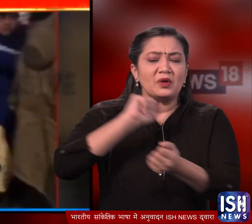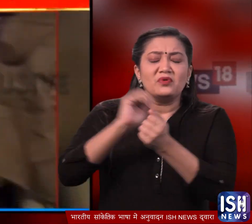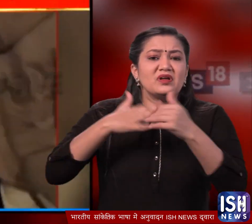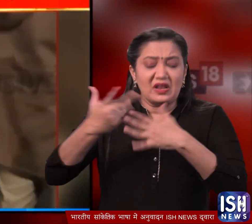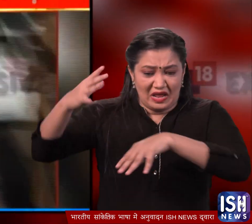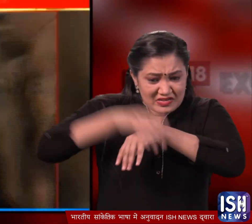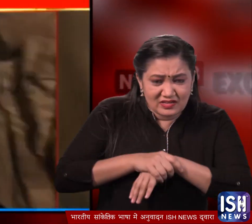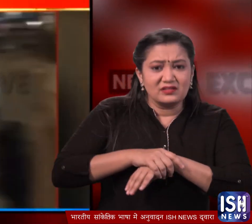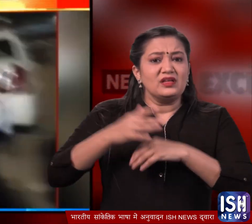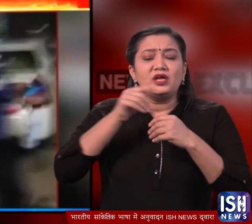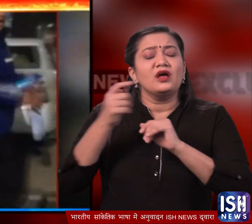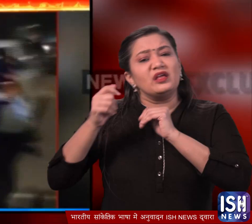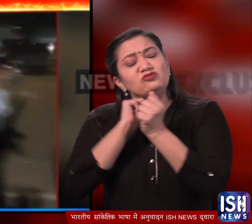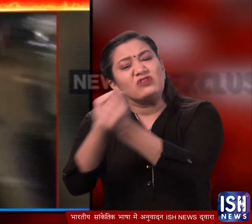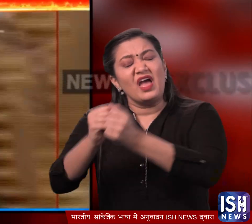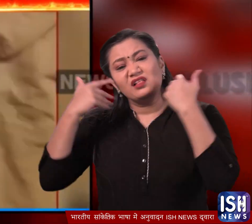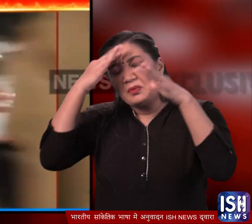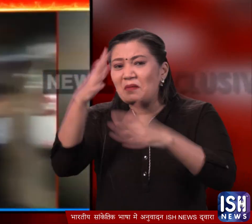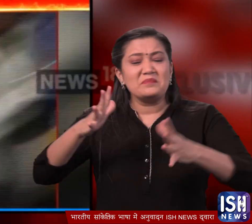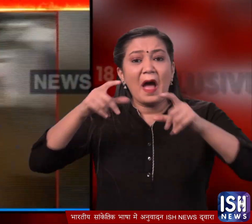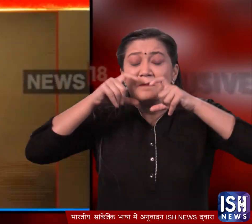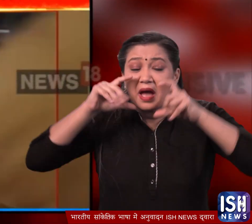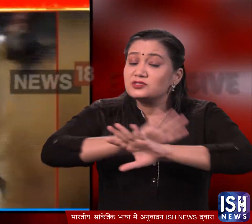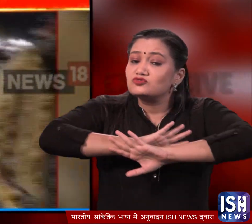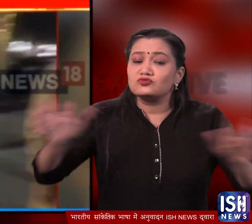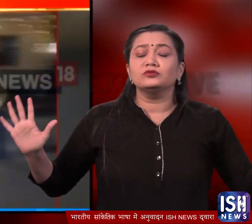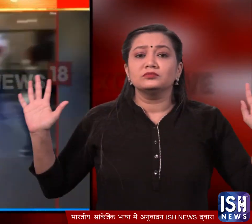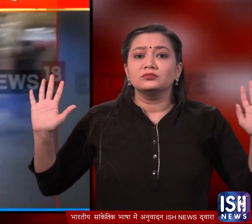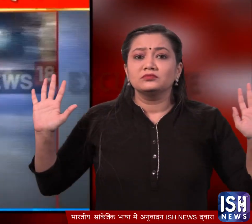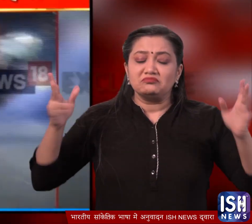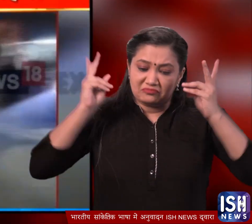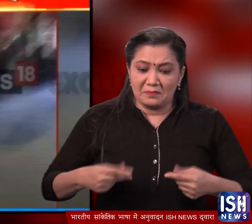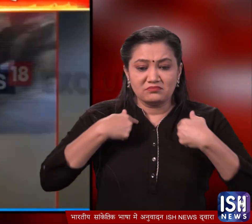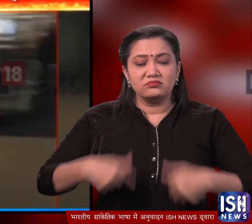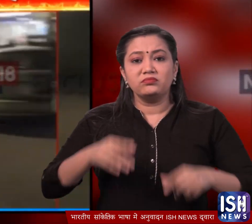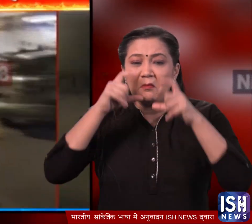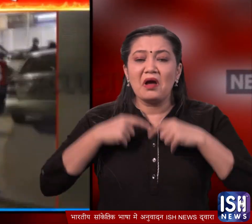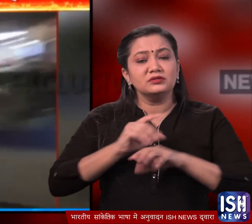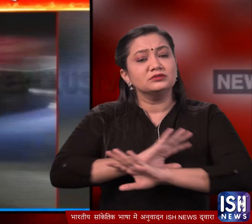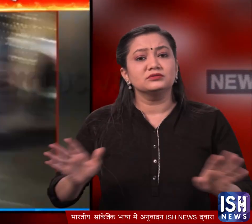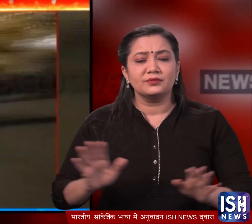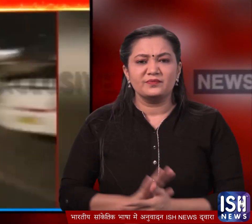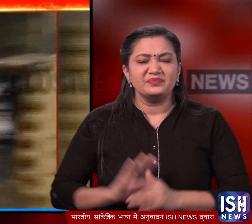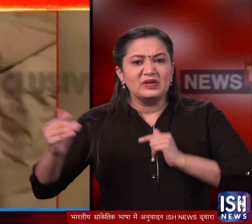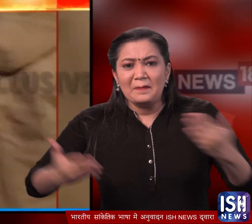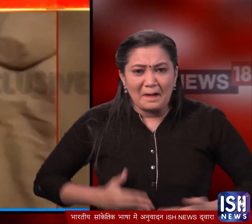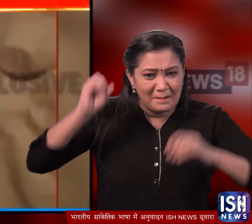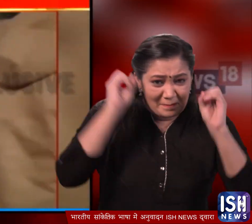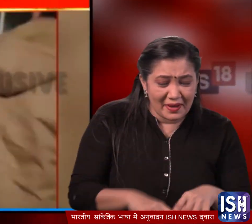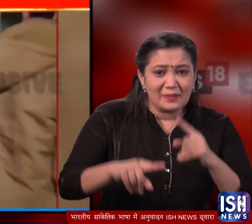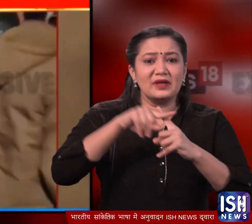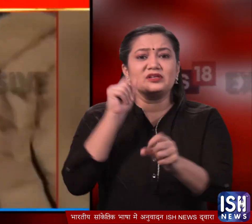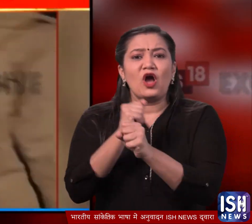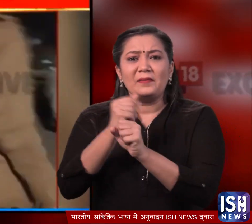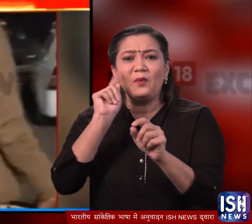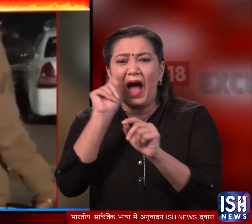की जिद पर अड़ गए। गोली भी मार दे पुलिस वाला, तेरे को गिरफ्तार करके 6 महीने भी रख ले, मंजूर है, लेकिन मास्क लगा के नहीं मरेंगे, सड़क के नहीं मरेंगे। इसके बाद